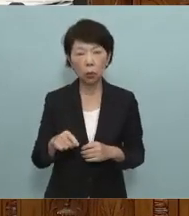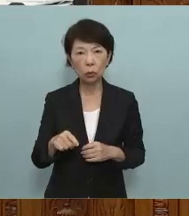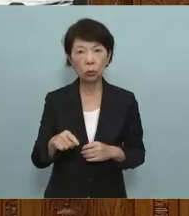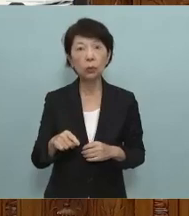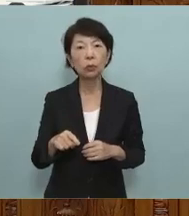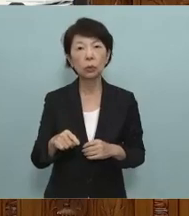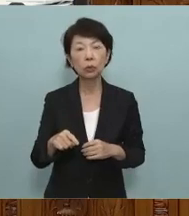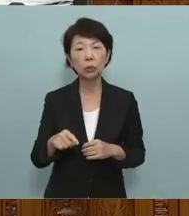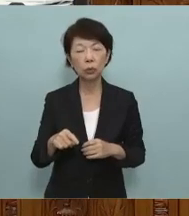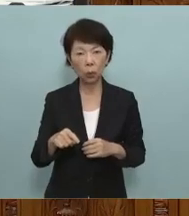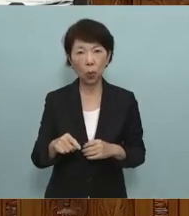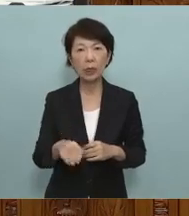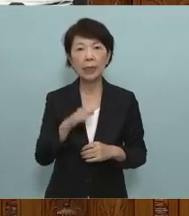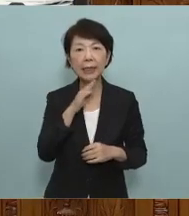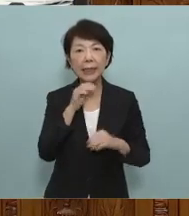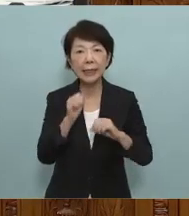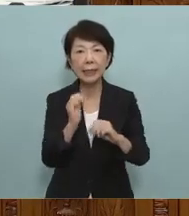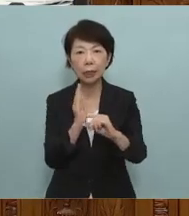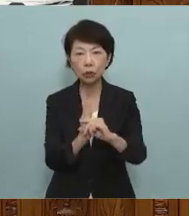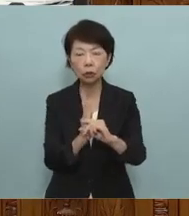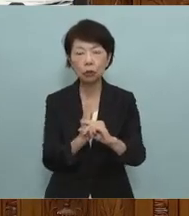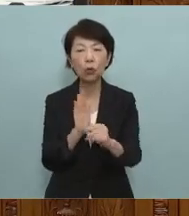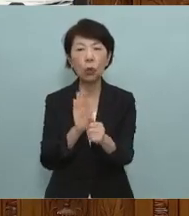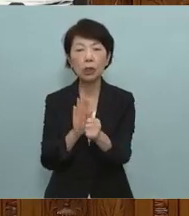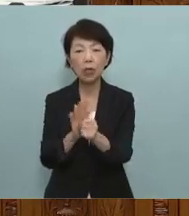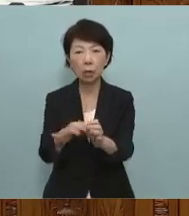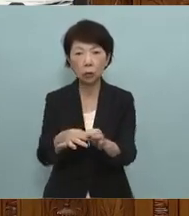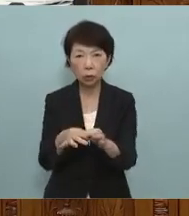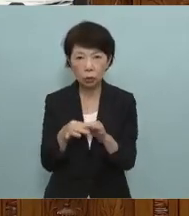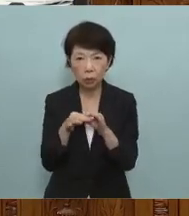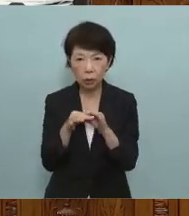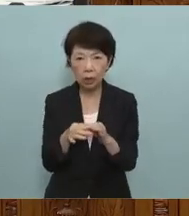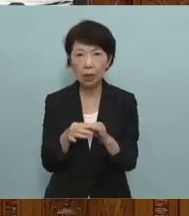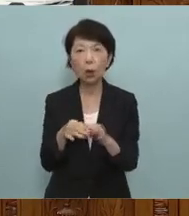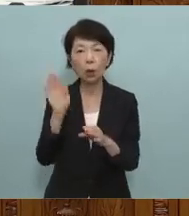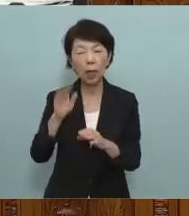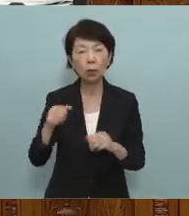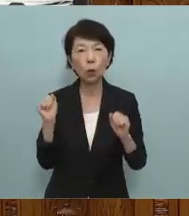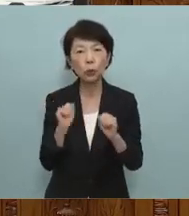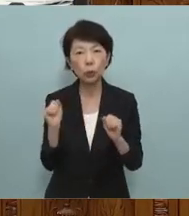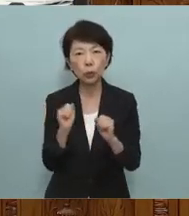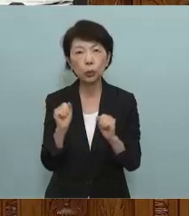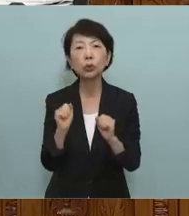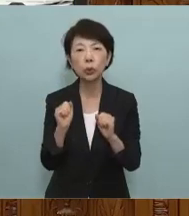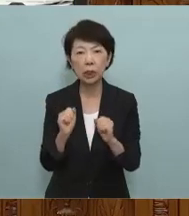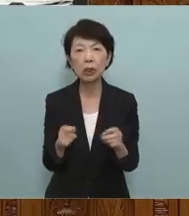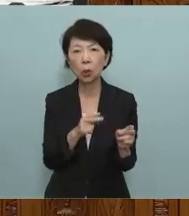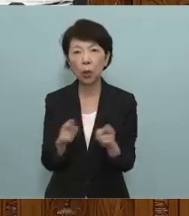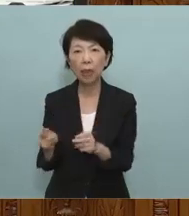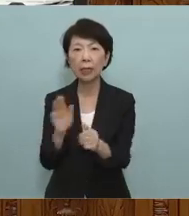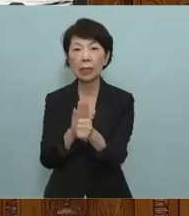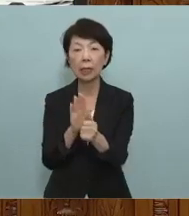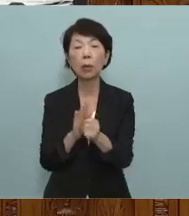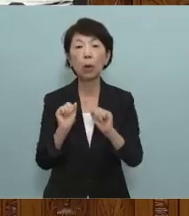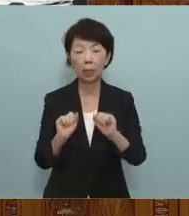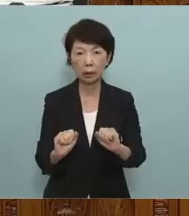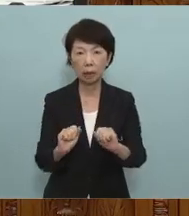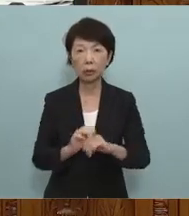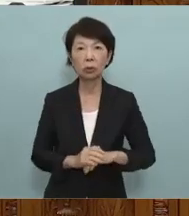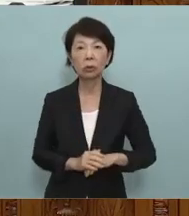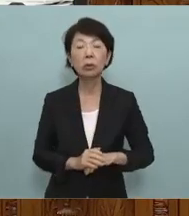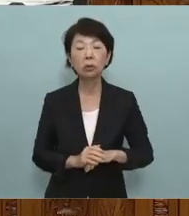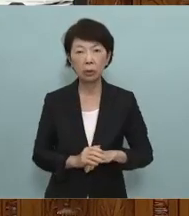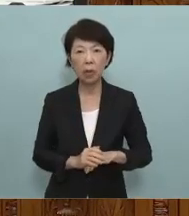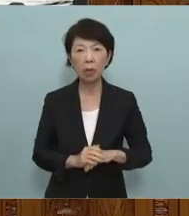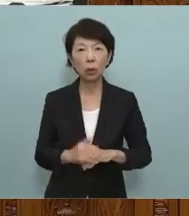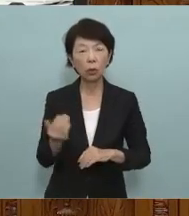これら実施中の支援を通じて越冬支援も行っています。今般いただいた御党から